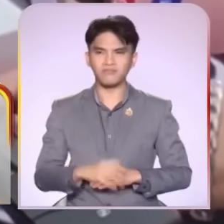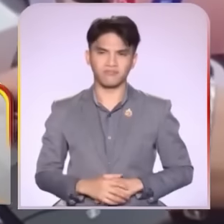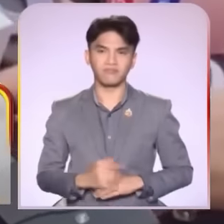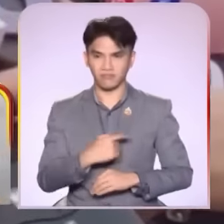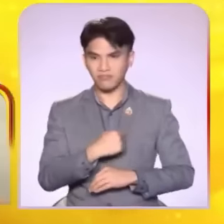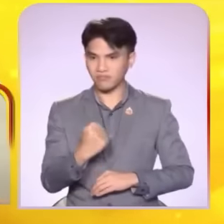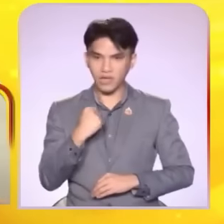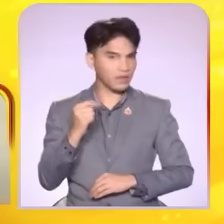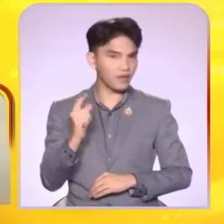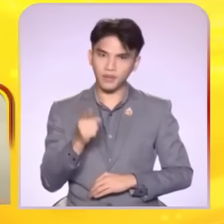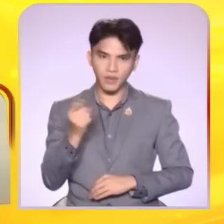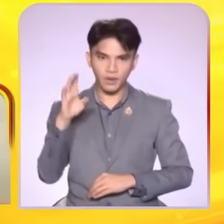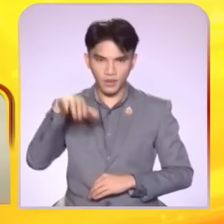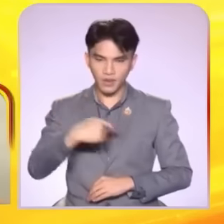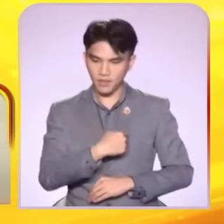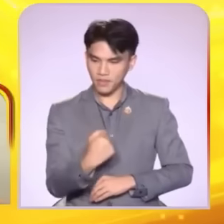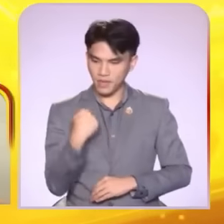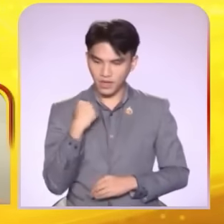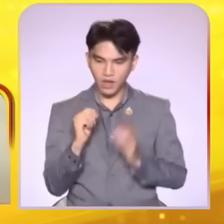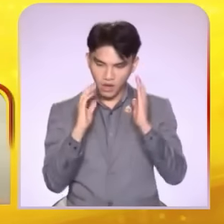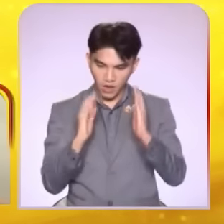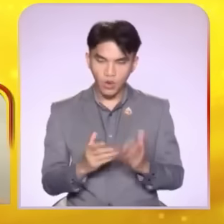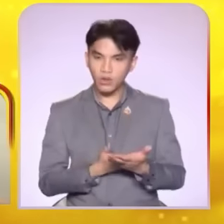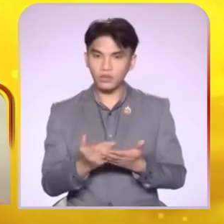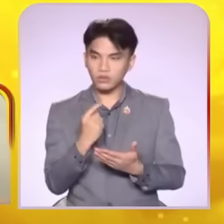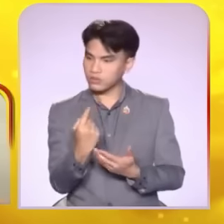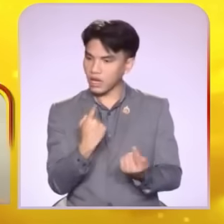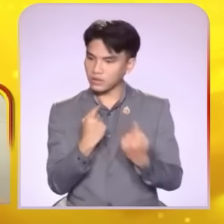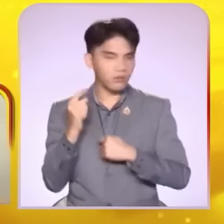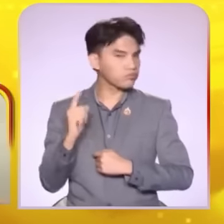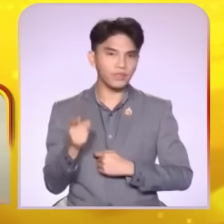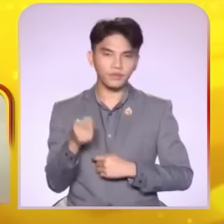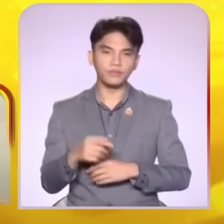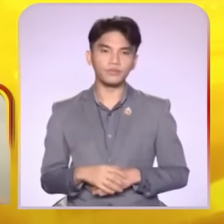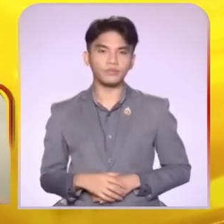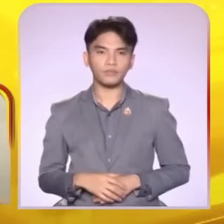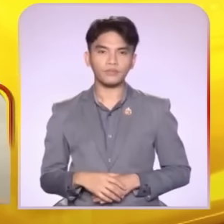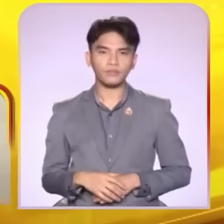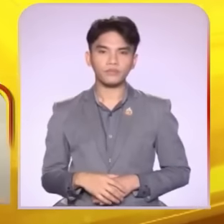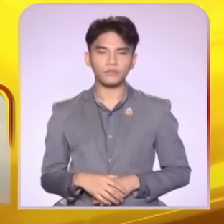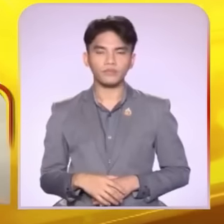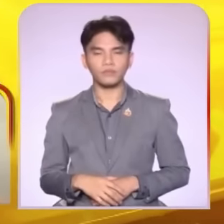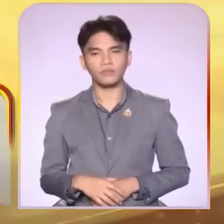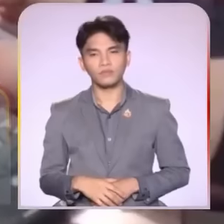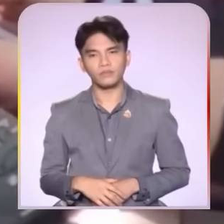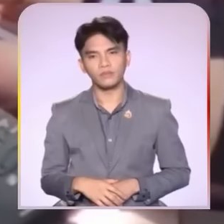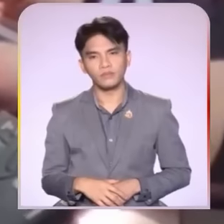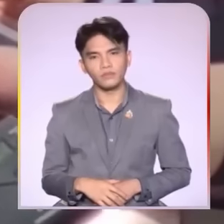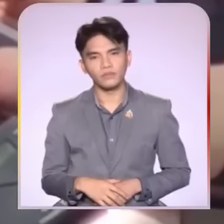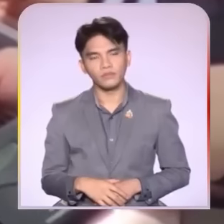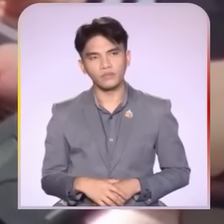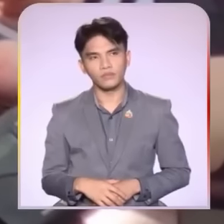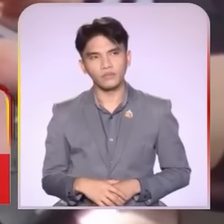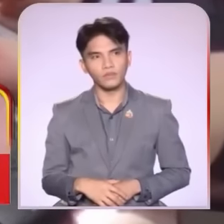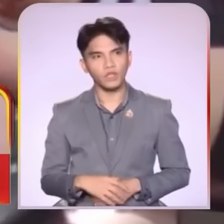ยังมั่นใจในตัวสินค้าและบริษัทลูกค้าก็ยังสั่งสินค้าเหมือนเดิมค่ะ ครับ เขาเลือกมาแรกเราก็ล